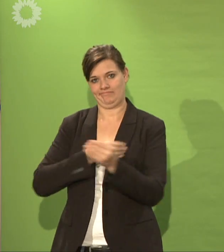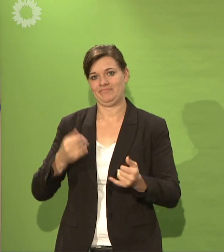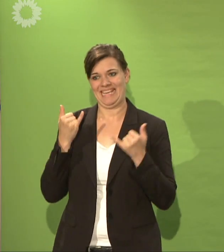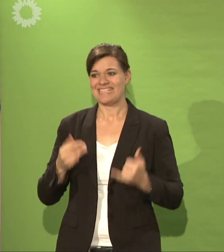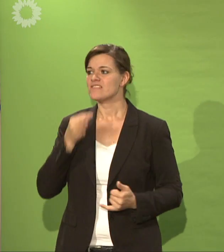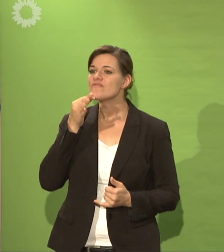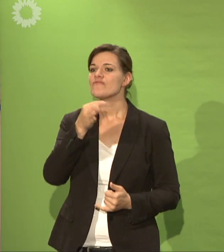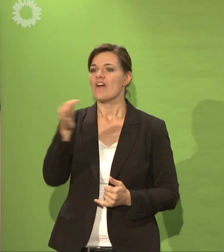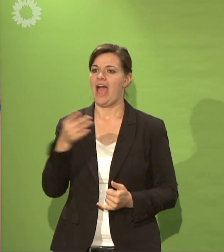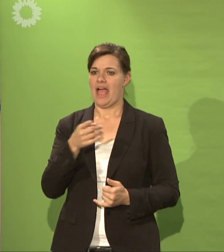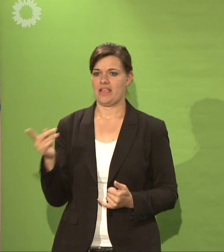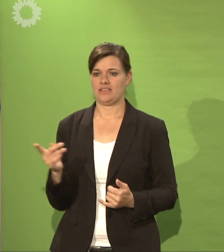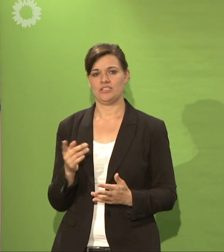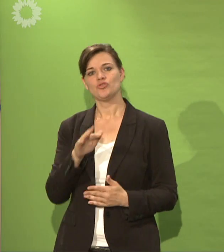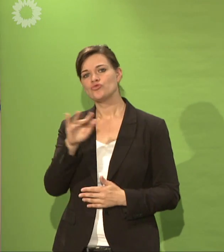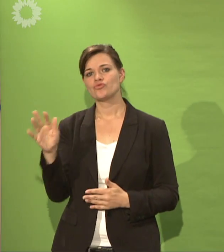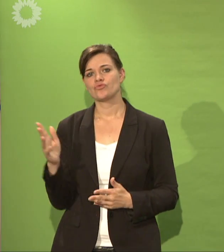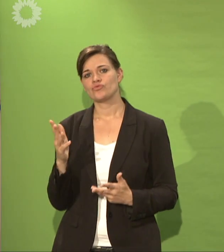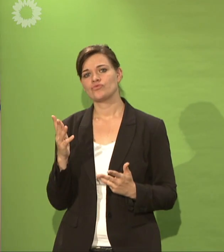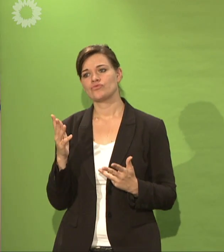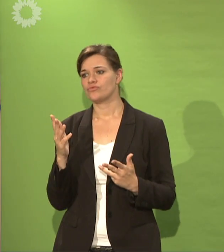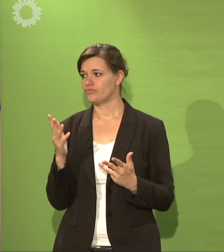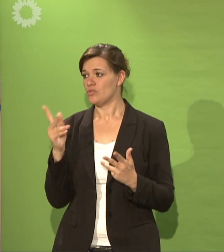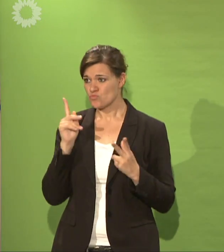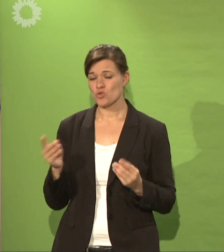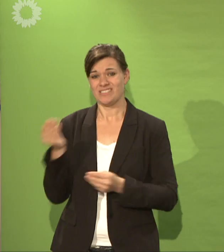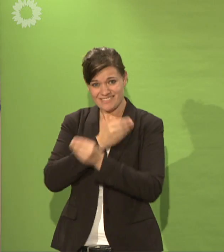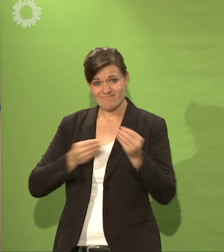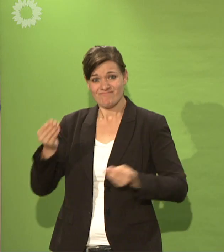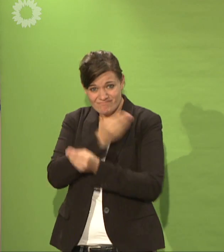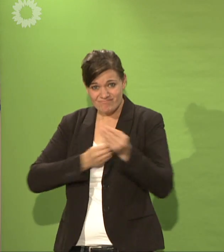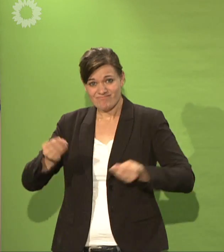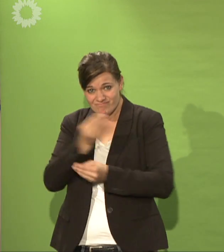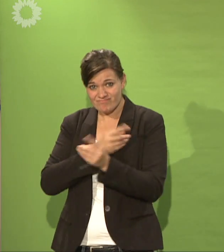in den Raum, ob es an dieser Stelle Debattenbedarf gibt.